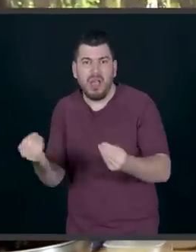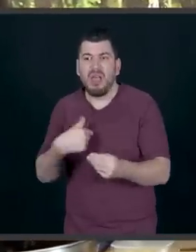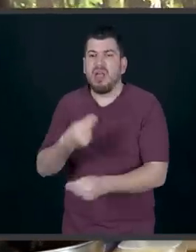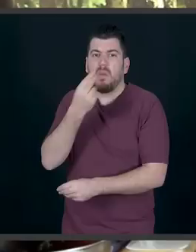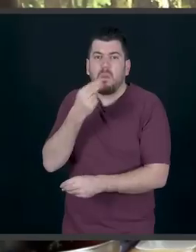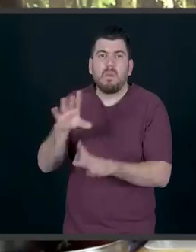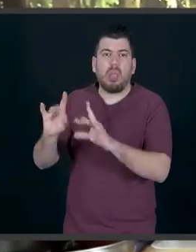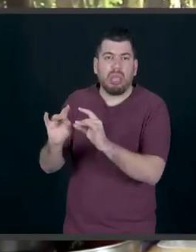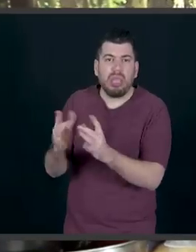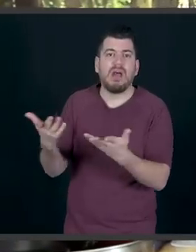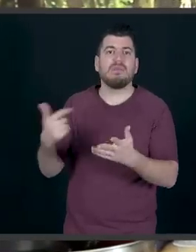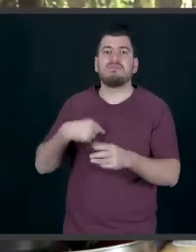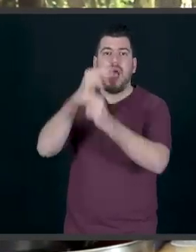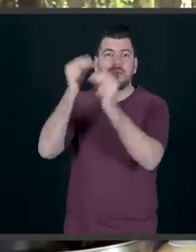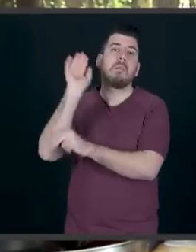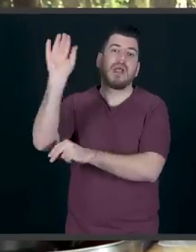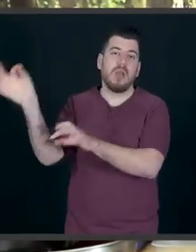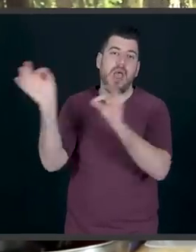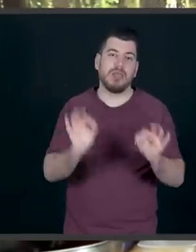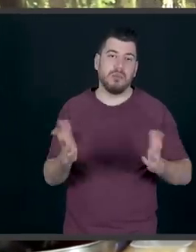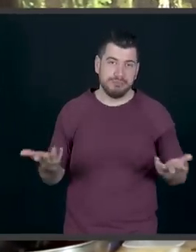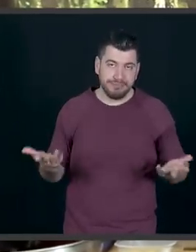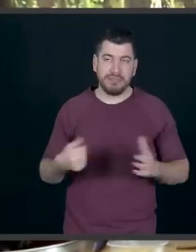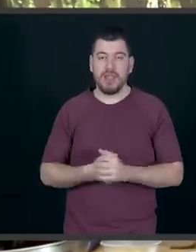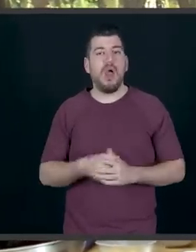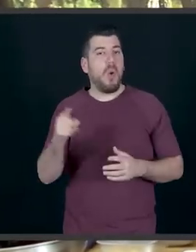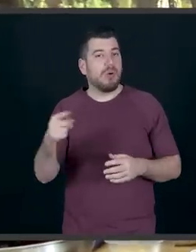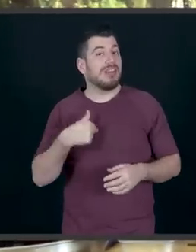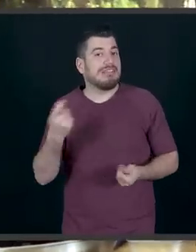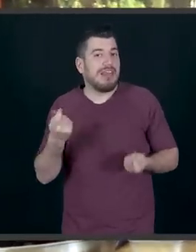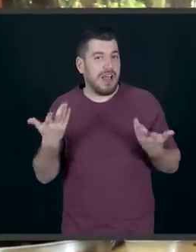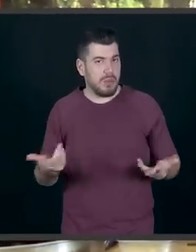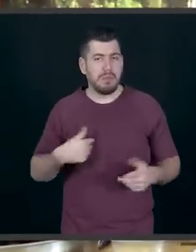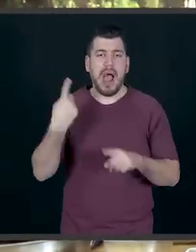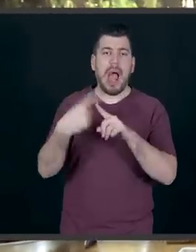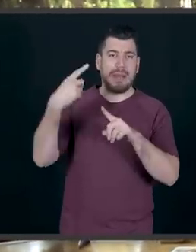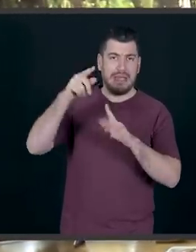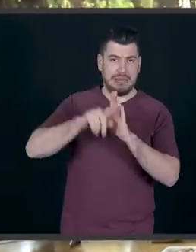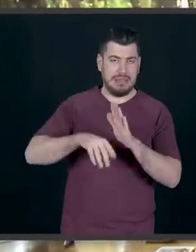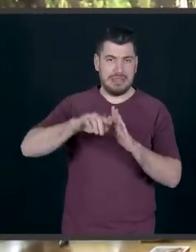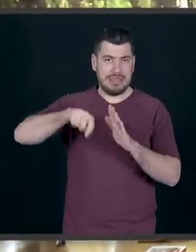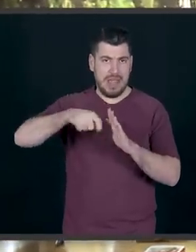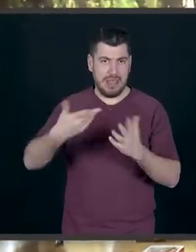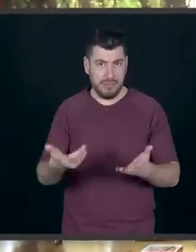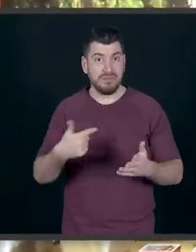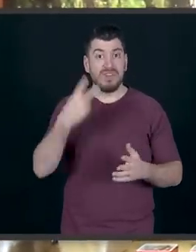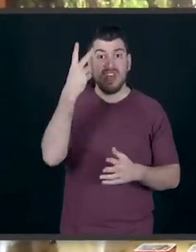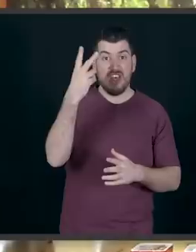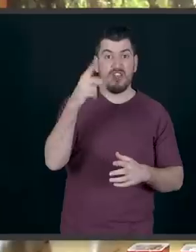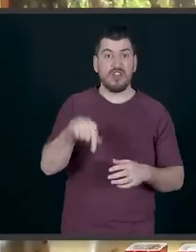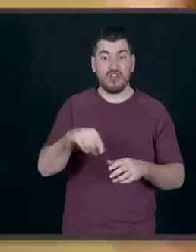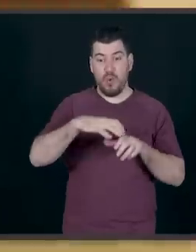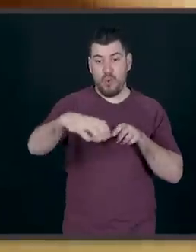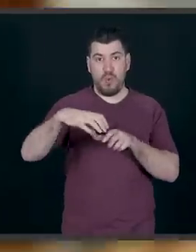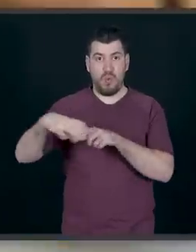δεν τρώγεται και τελικά παραγγέλνουμε απ' έξω. Οπότε, ακούστε τι θα κάνουμε. Είναι πάρα πολύ απλή συνταγή. Έχω δύο φιλέτα κοτόπουλο. Πώς απλά